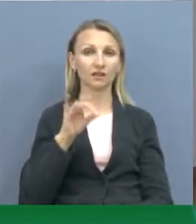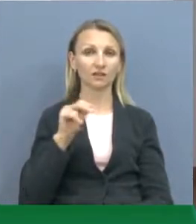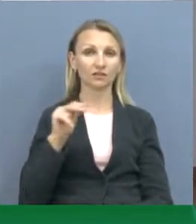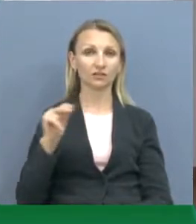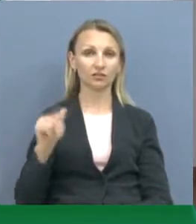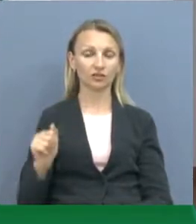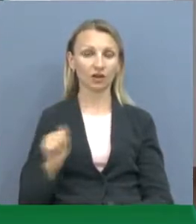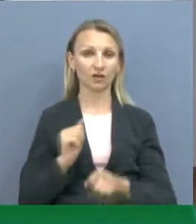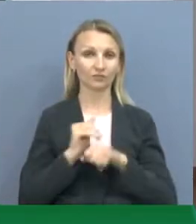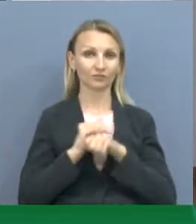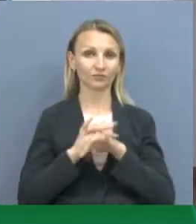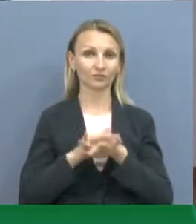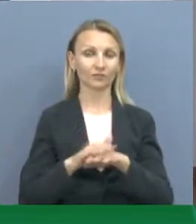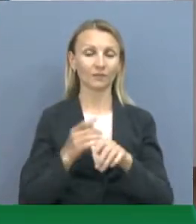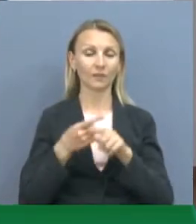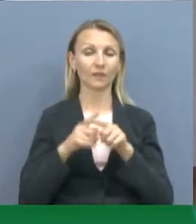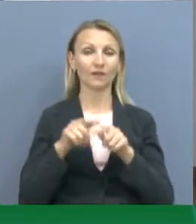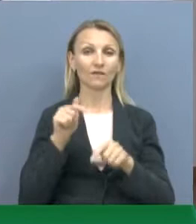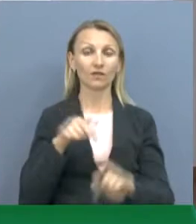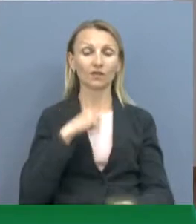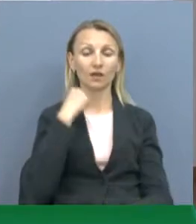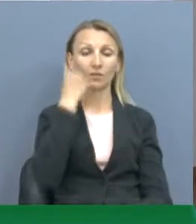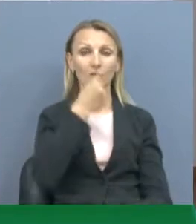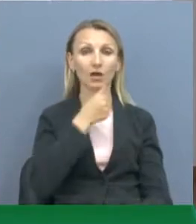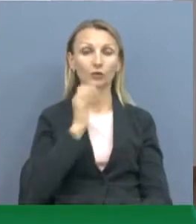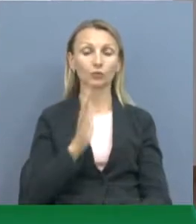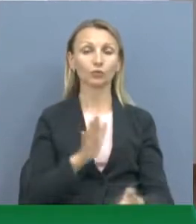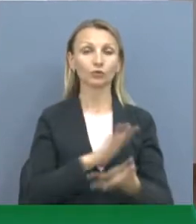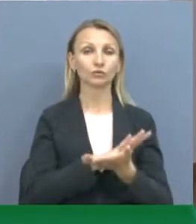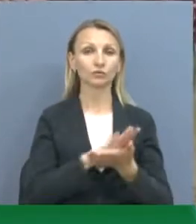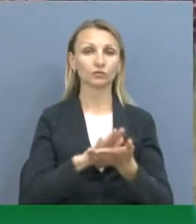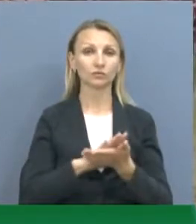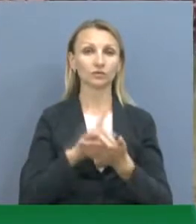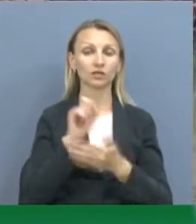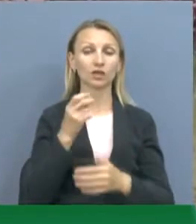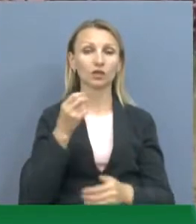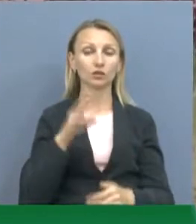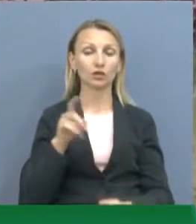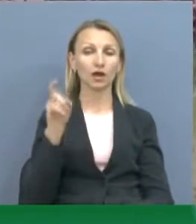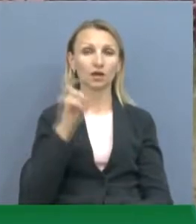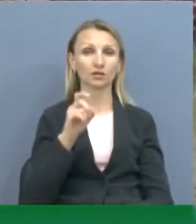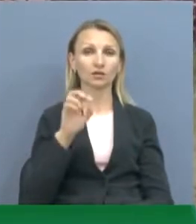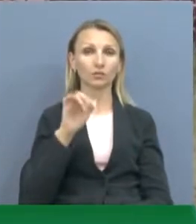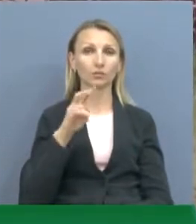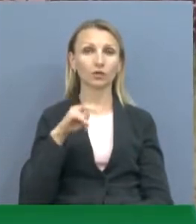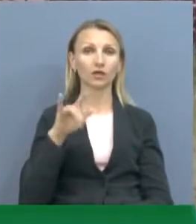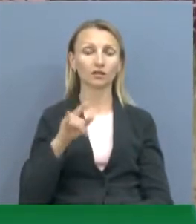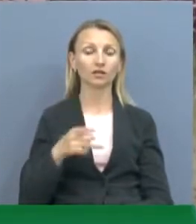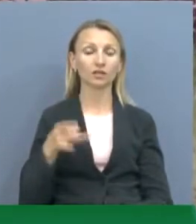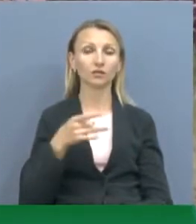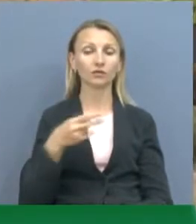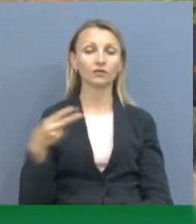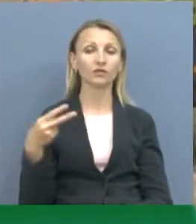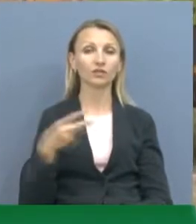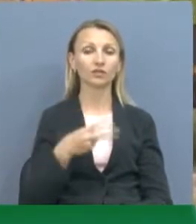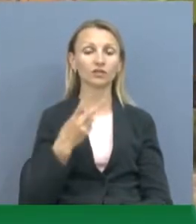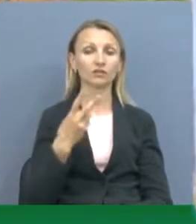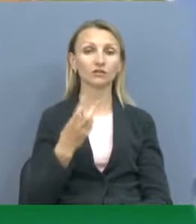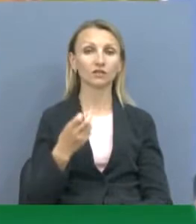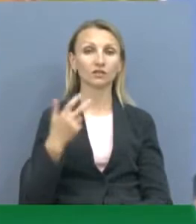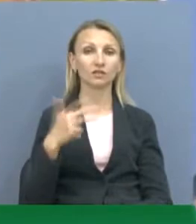году обработки будут проходить за счет хозяйств. В Буландынском районе